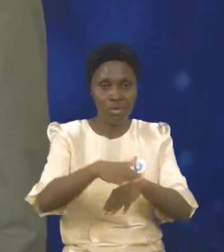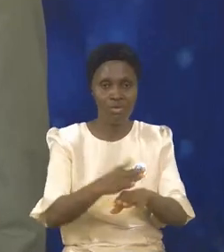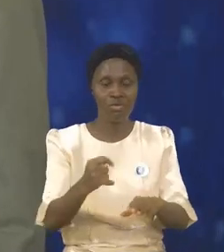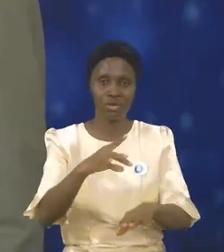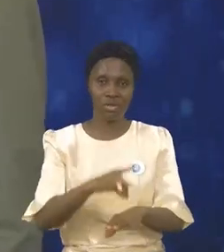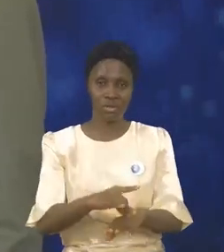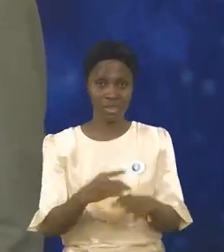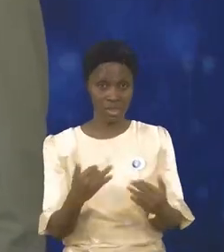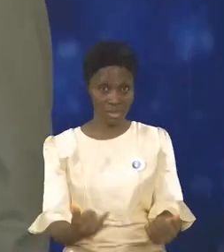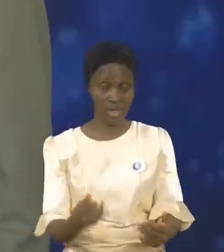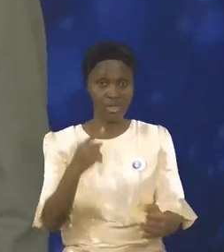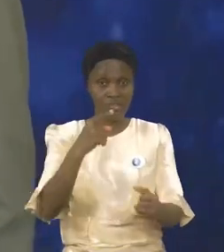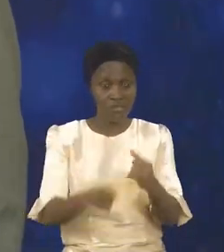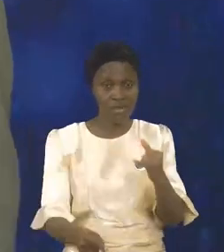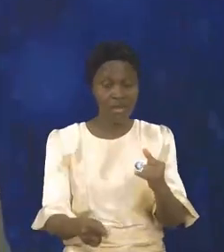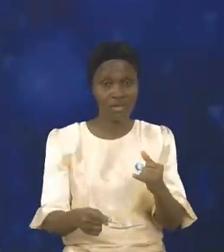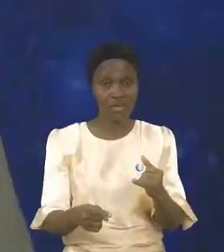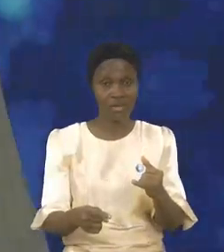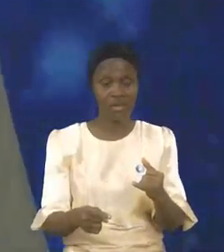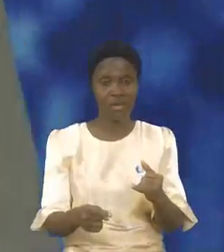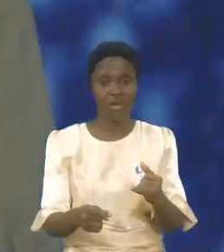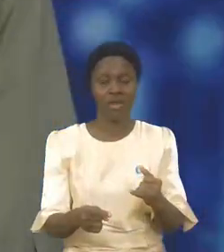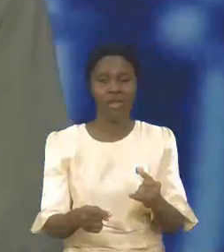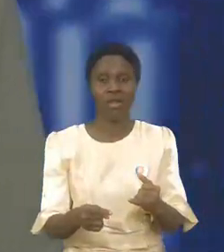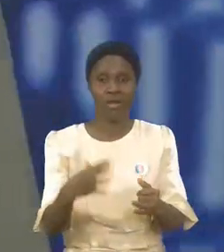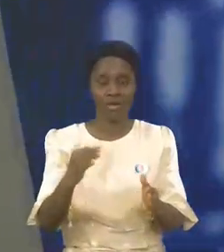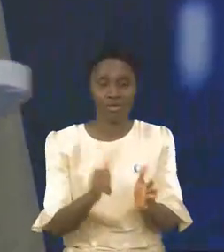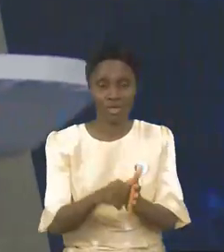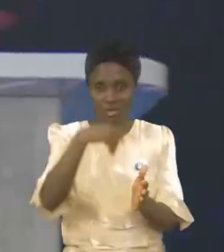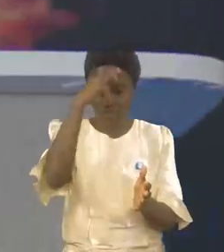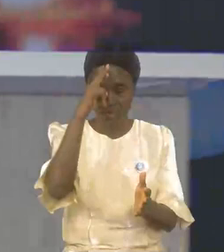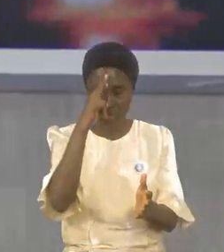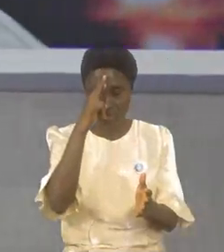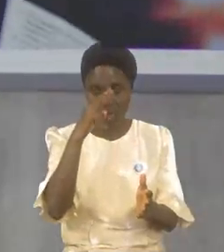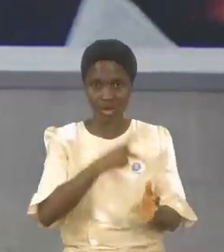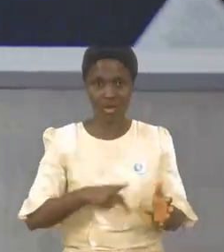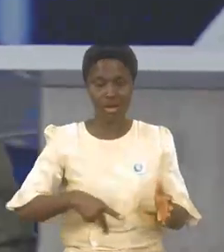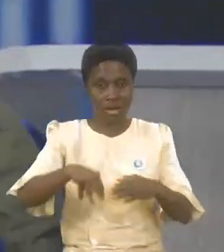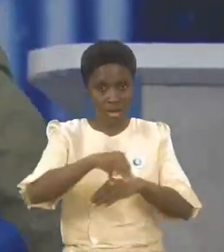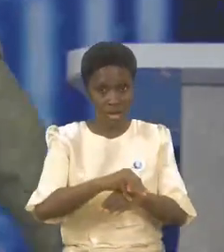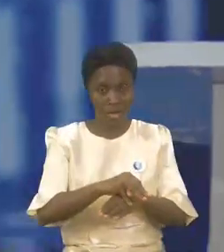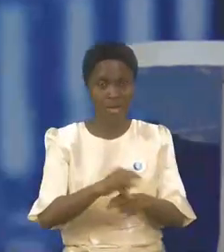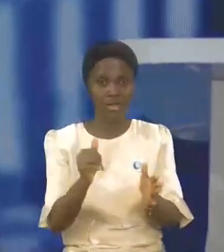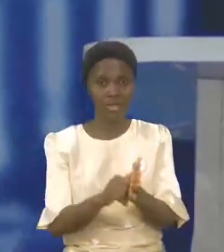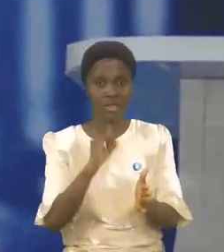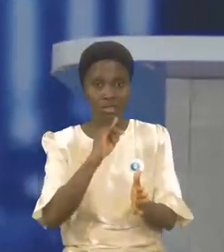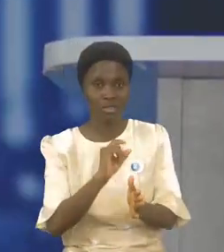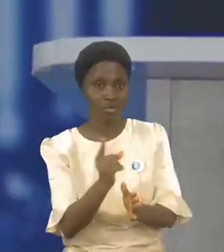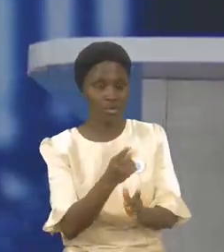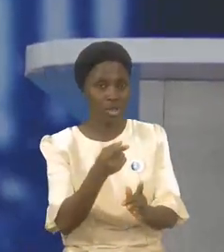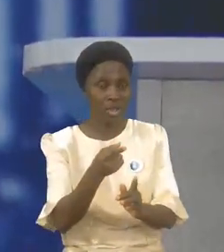métallique, ils ont la même domination sur toute la terre. Alors la forme finale de l'empire